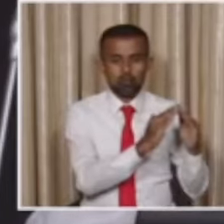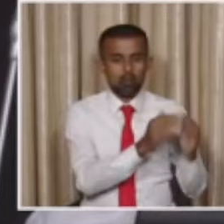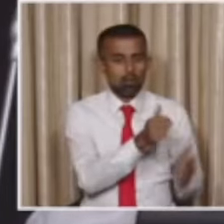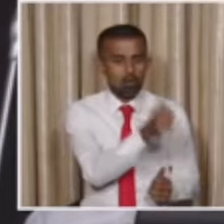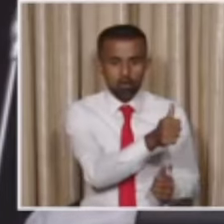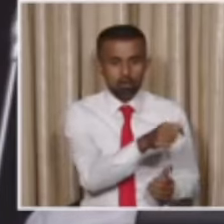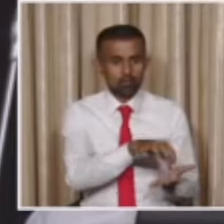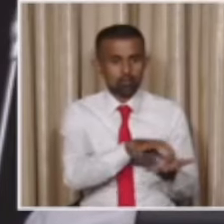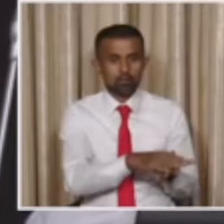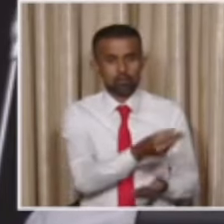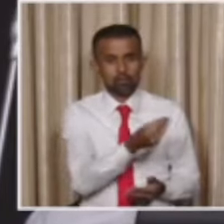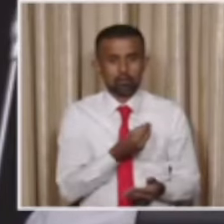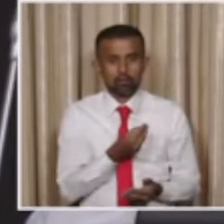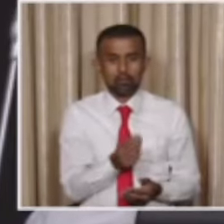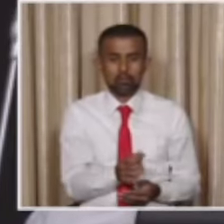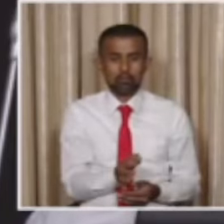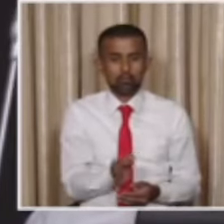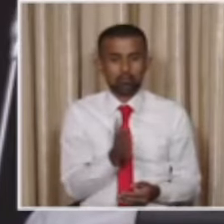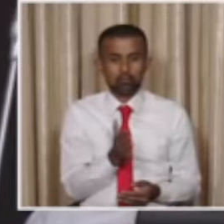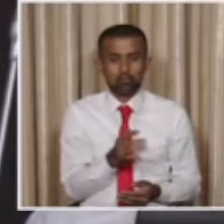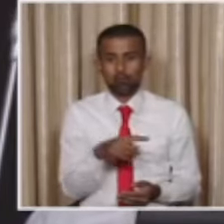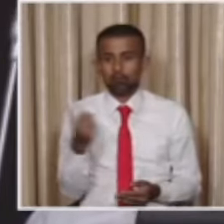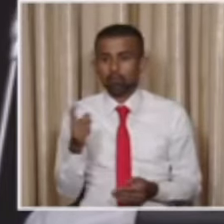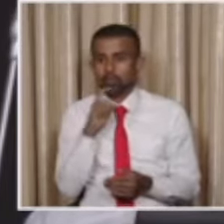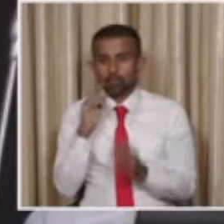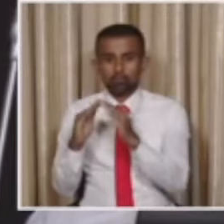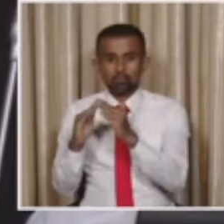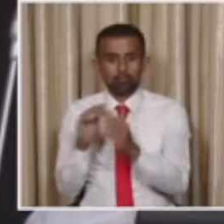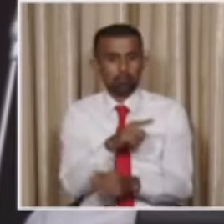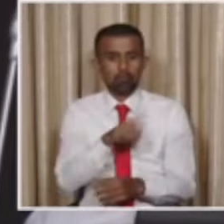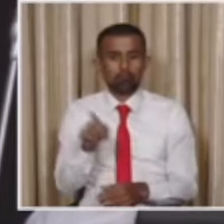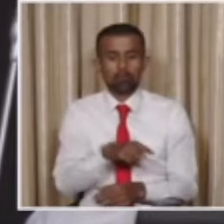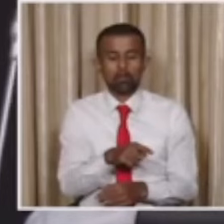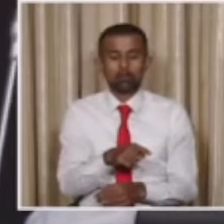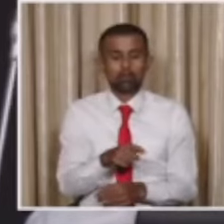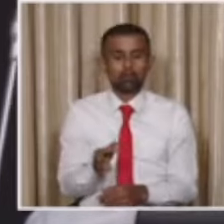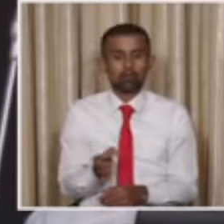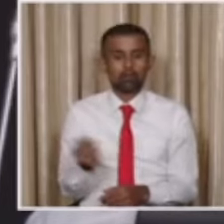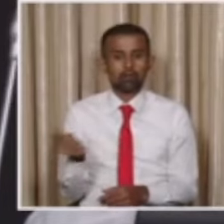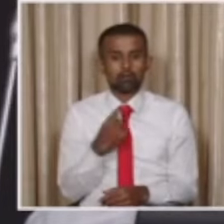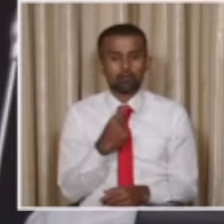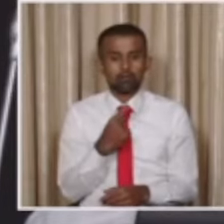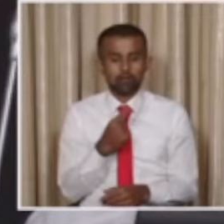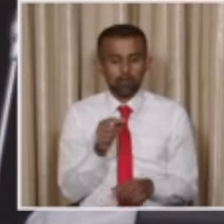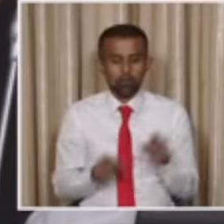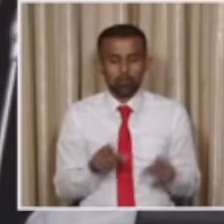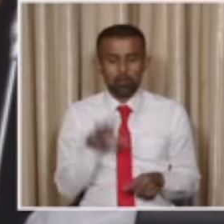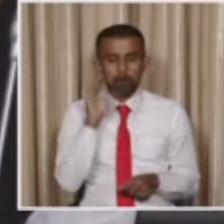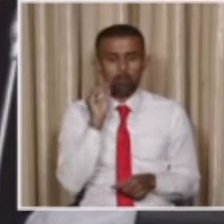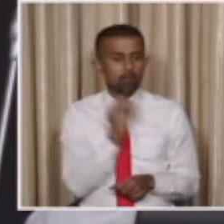කියලා තීන්දුවක් දීලා තහනමක් දුන්නම අනිත් අධිකරණයෙන් දෙනවා මේක වැරදි කියලා. මිනිස්සු පිළිගන්නේ මොකද්ද?